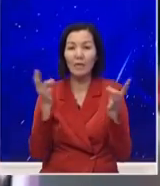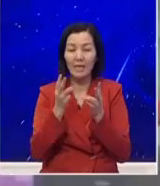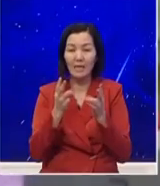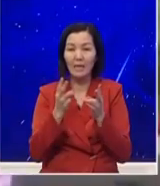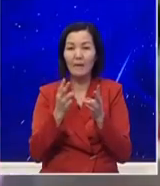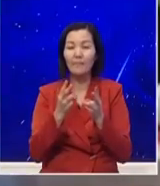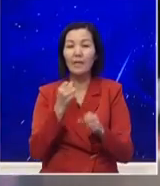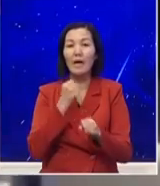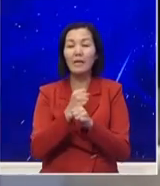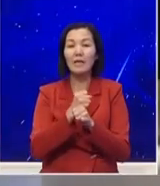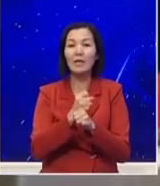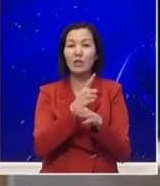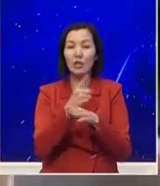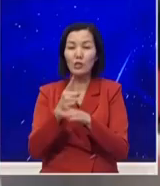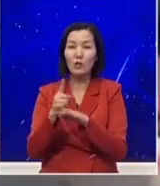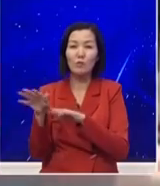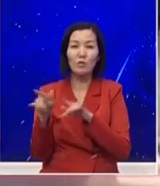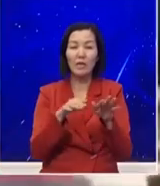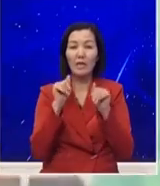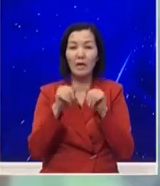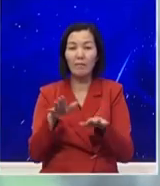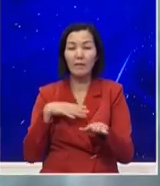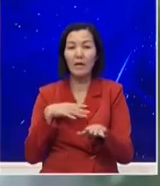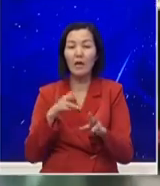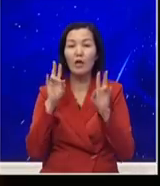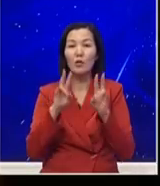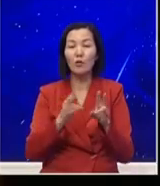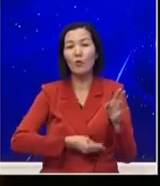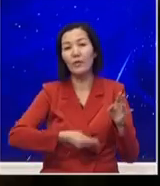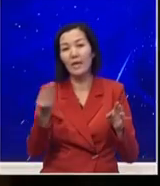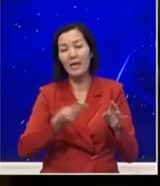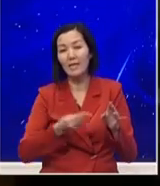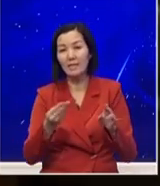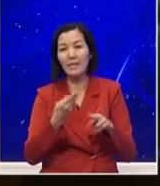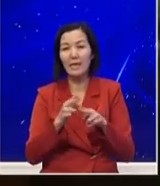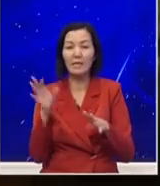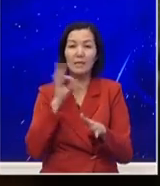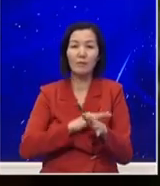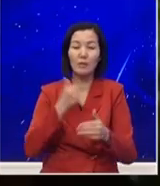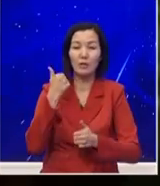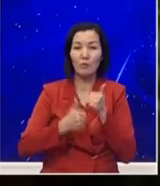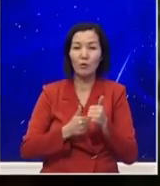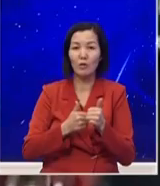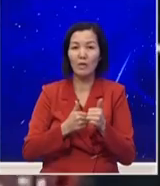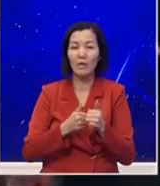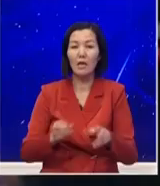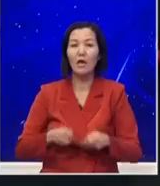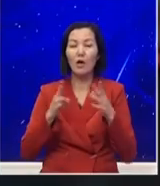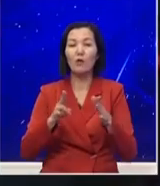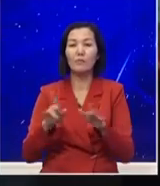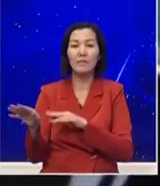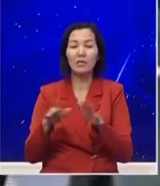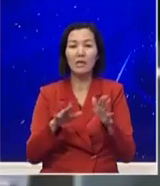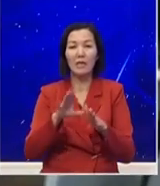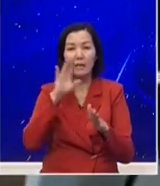Елде қатаң шектеу шаралары қабылданған, алайда бұл теннис ең табысты спорт жобасы болғандықтан ұйымдастырушылар барынша қауіпсіздік шараларын